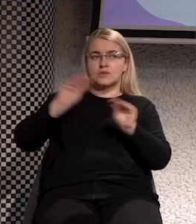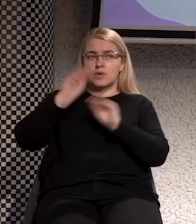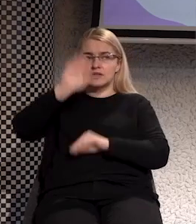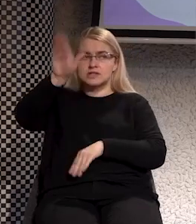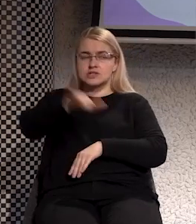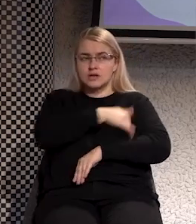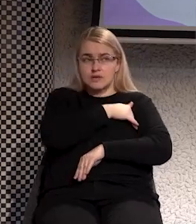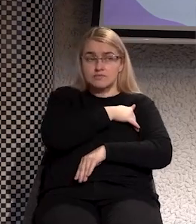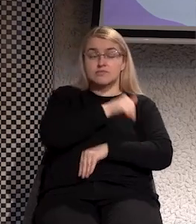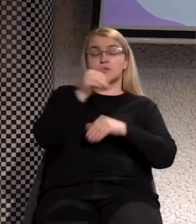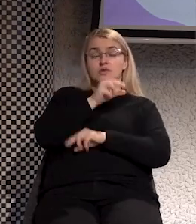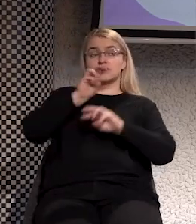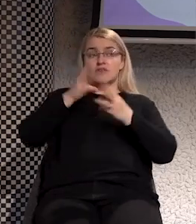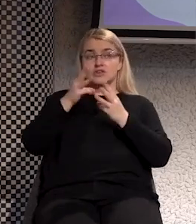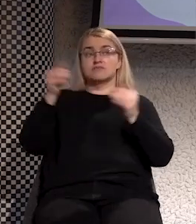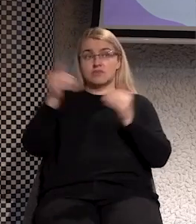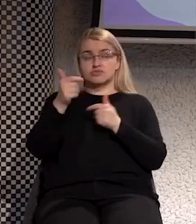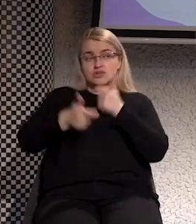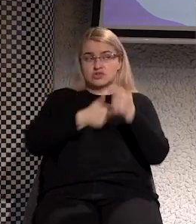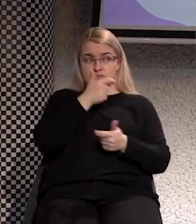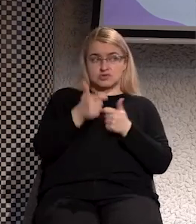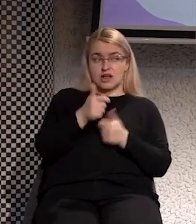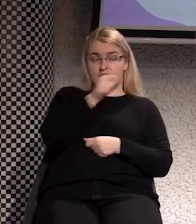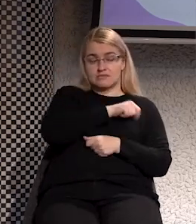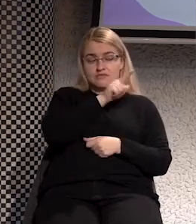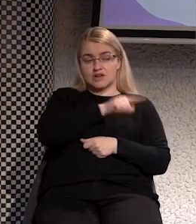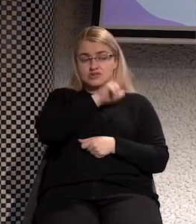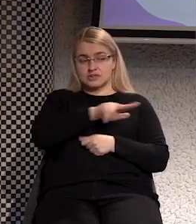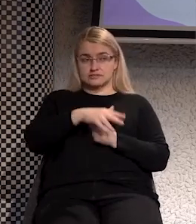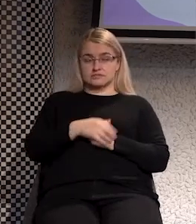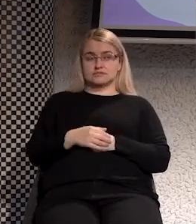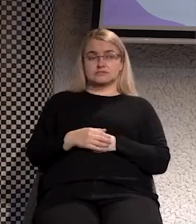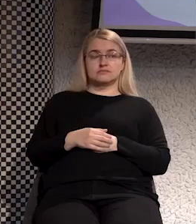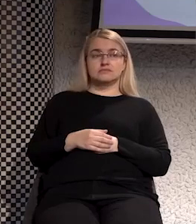ewentualnie taki warsztat mógłby się odbyć w takich klasach 1-3.